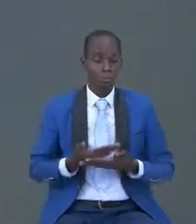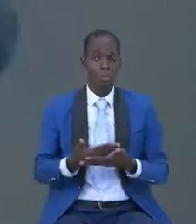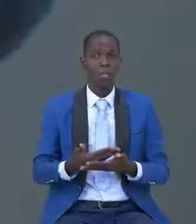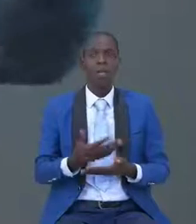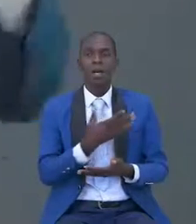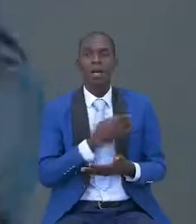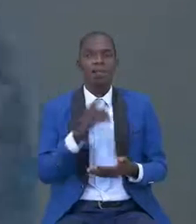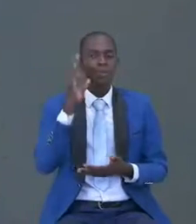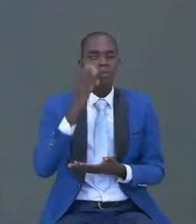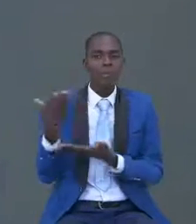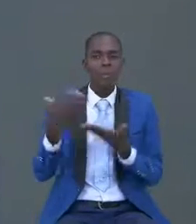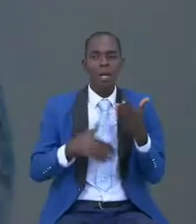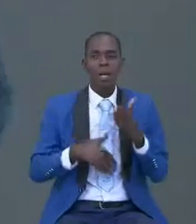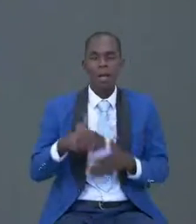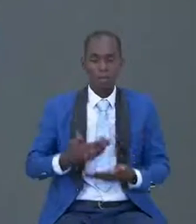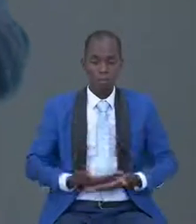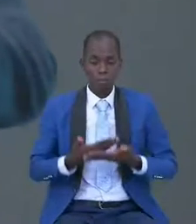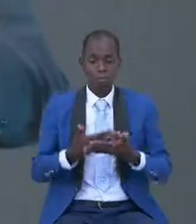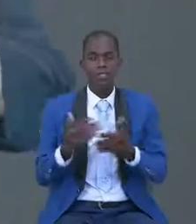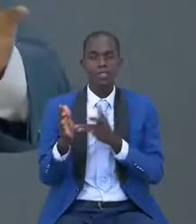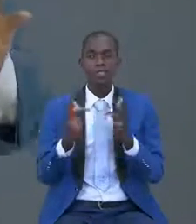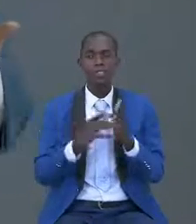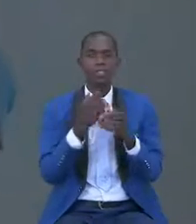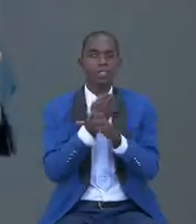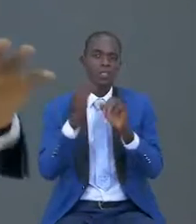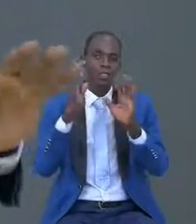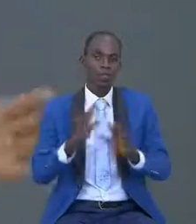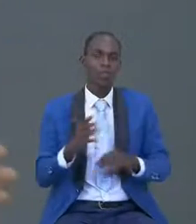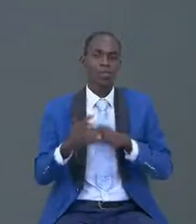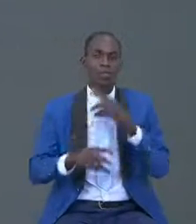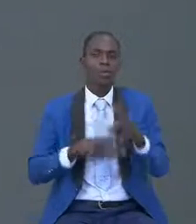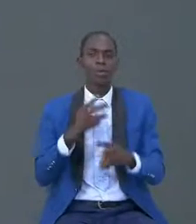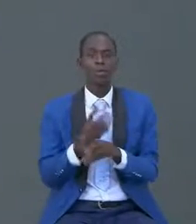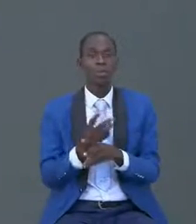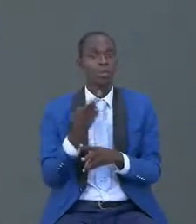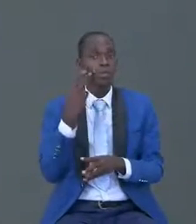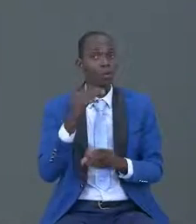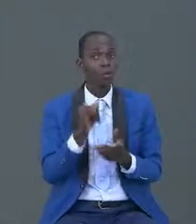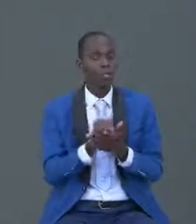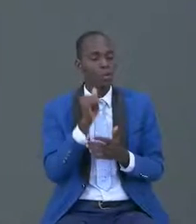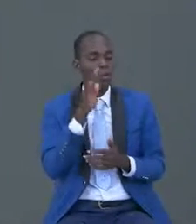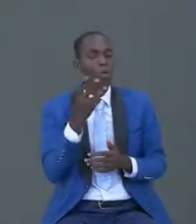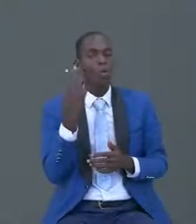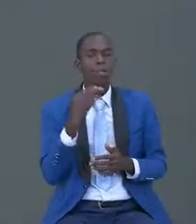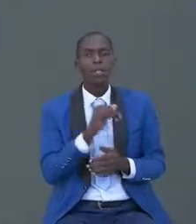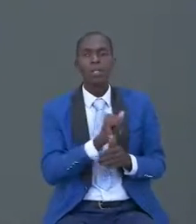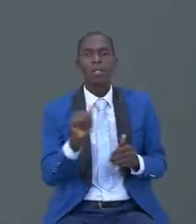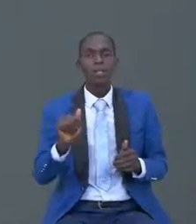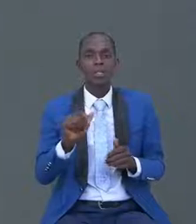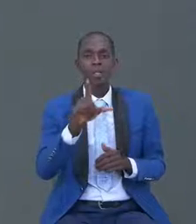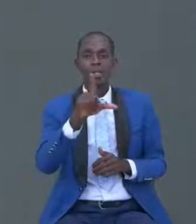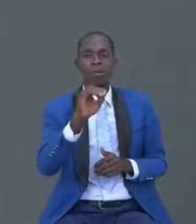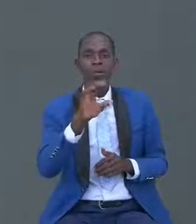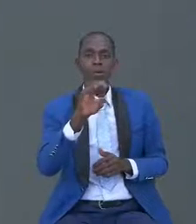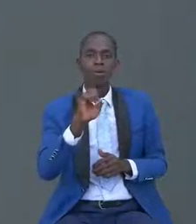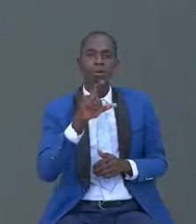tu enfanteras Jésus, le sauveur du monde. Elle était une femme locale, une